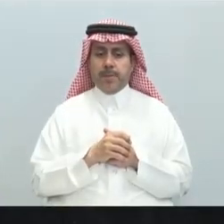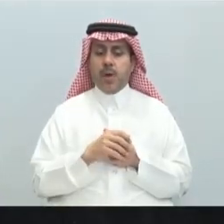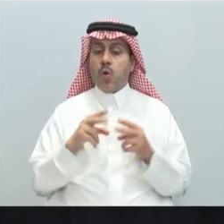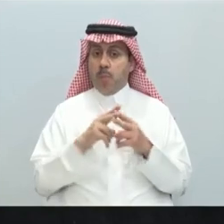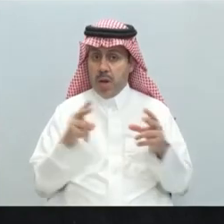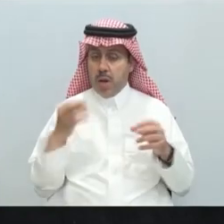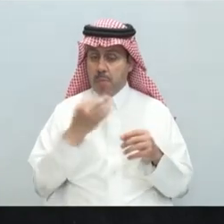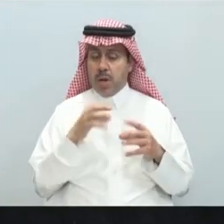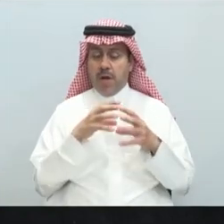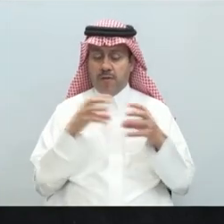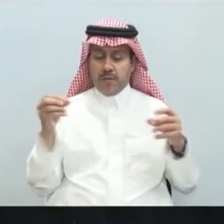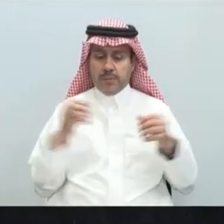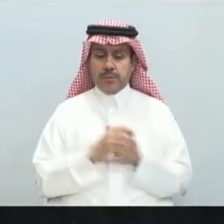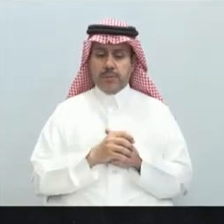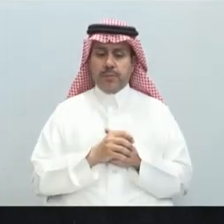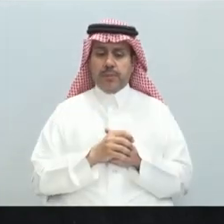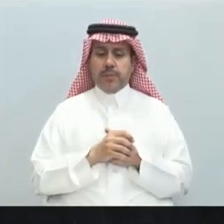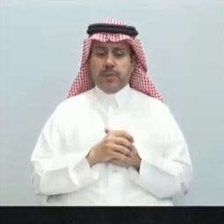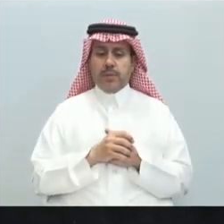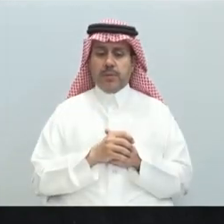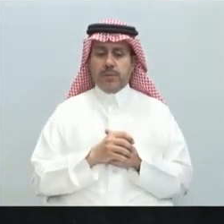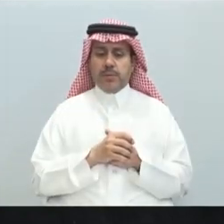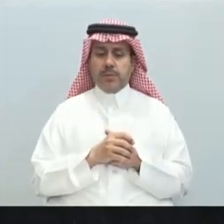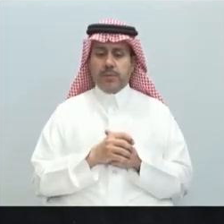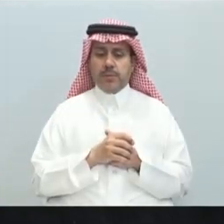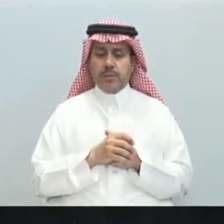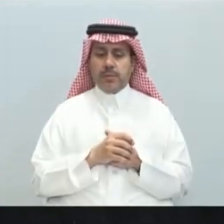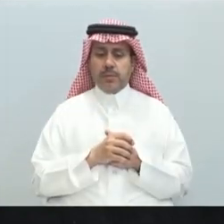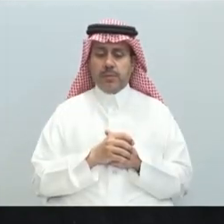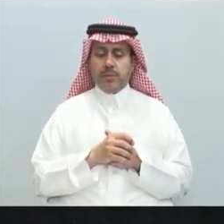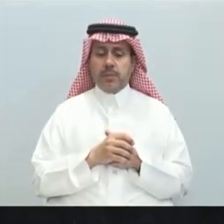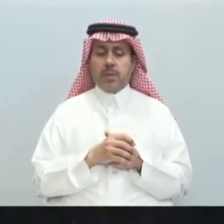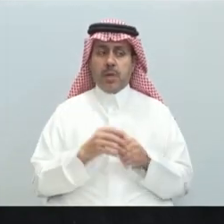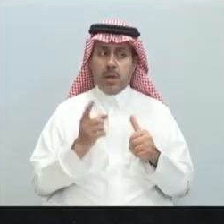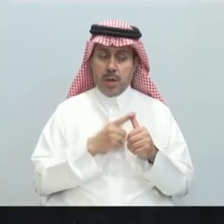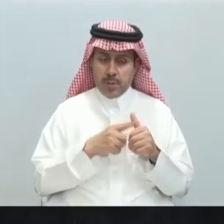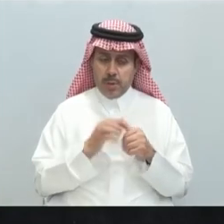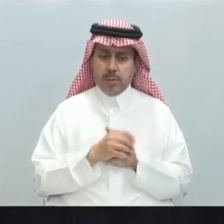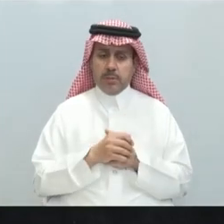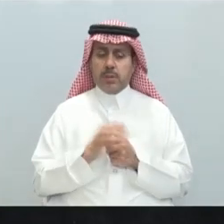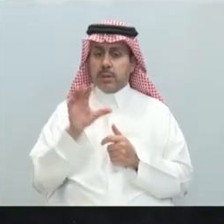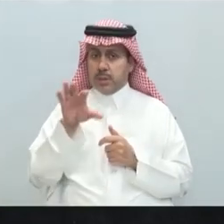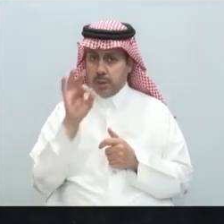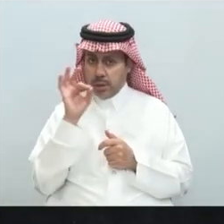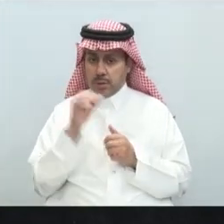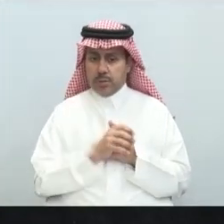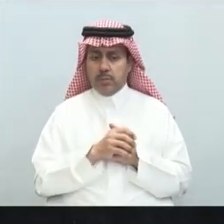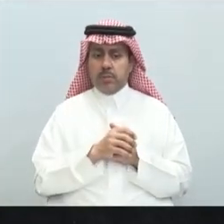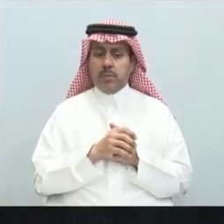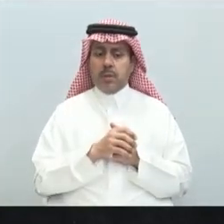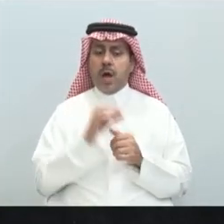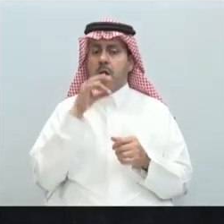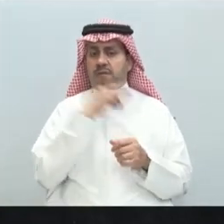تعالى تكون الصوره عندنا واضحه للايات الكريمات ونبني عليها باذن الله تعالى استخراج واستنباط